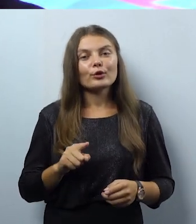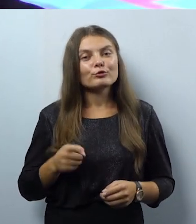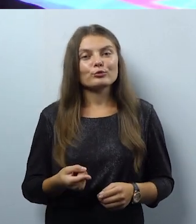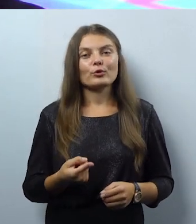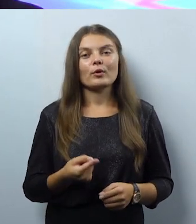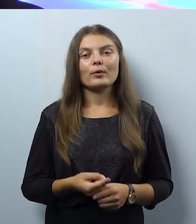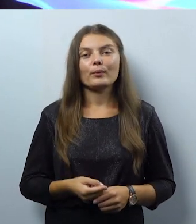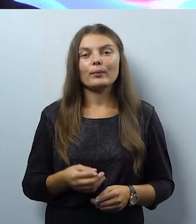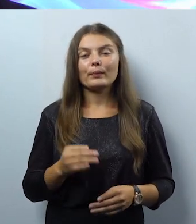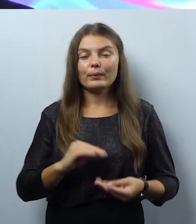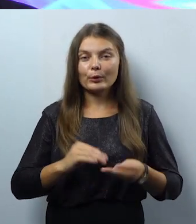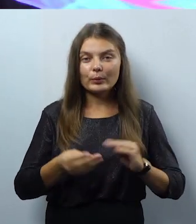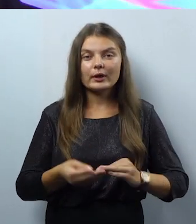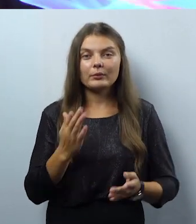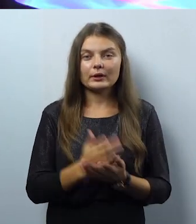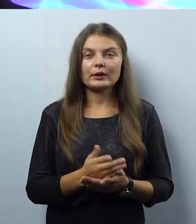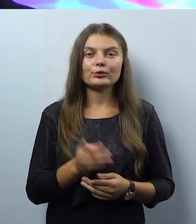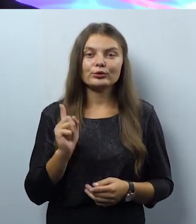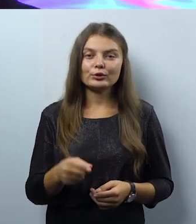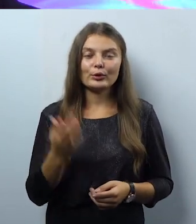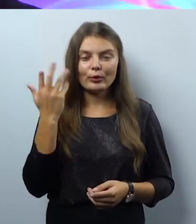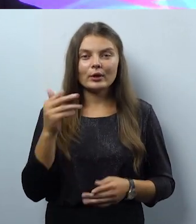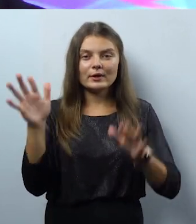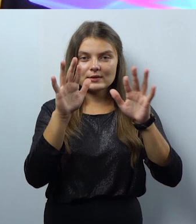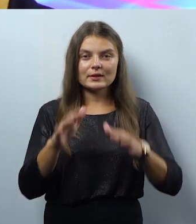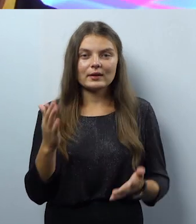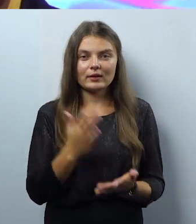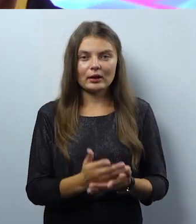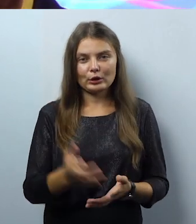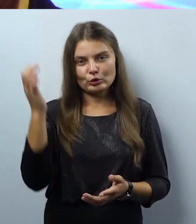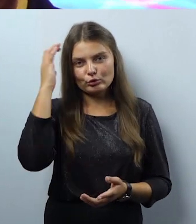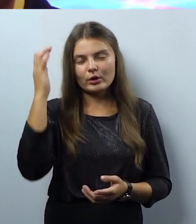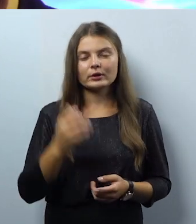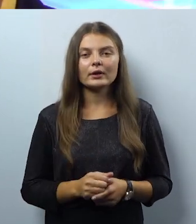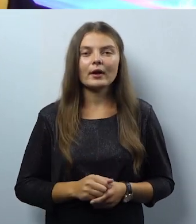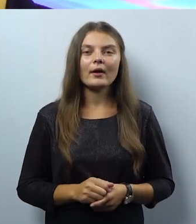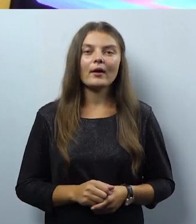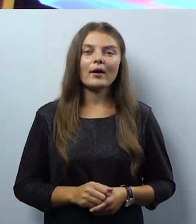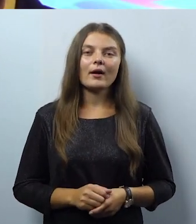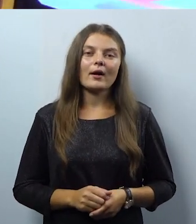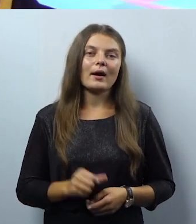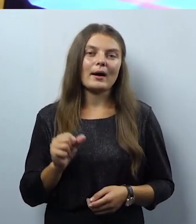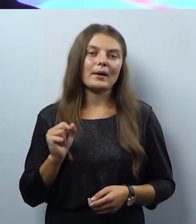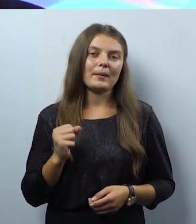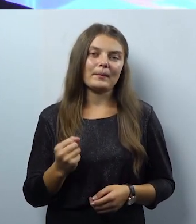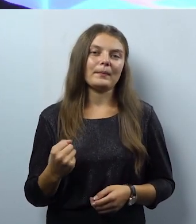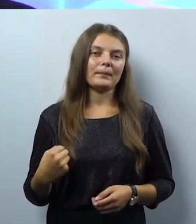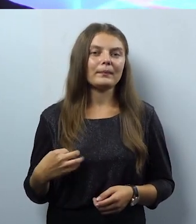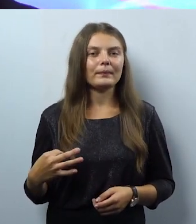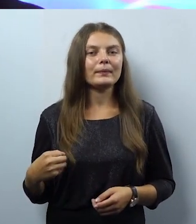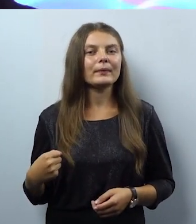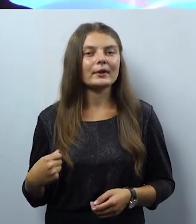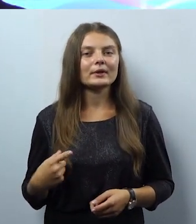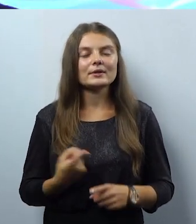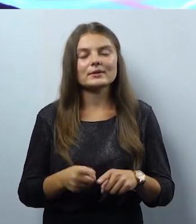коли сніг є чорний, чи коли труби димлять чорним димом, це погано, а білим димом це не дуже погано.